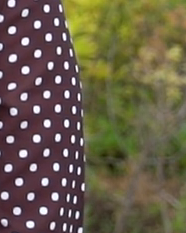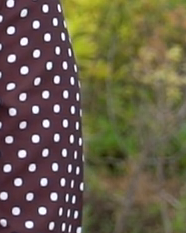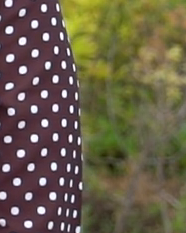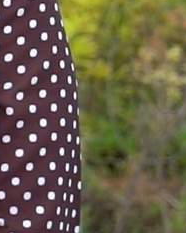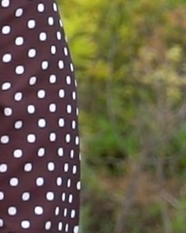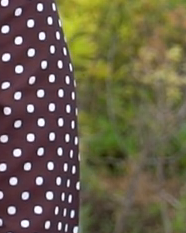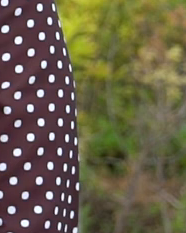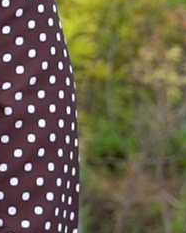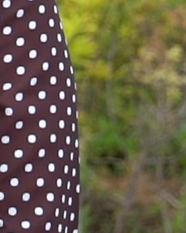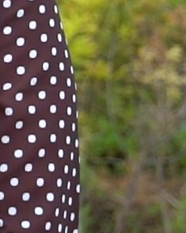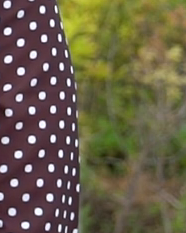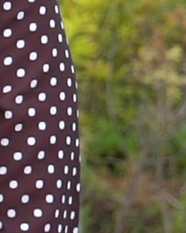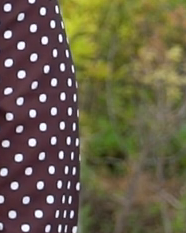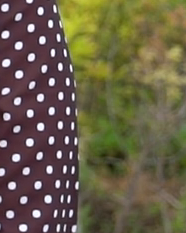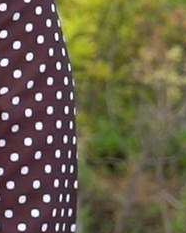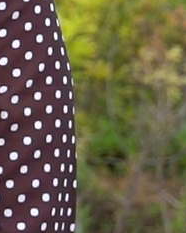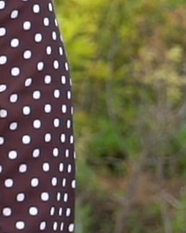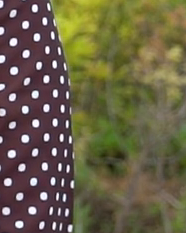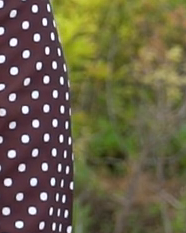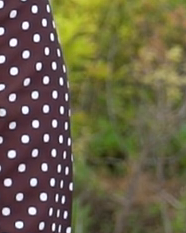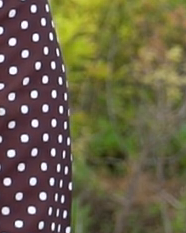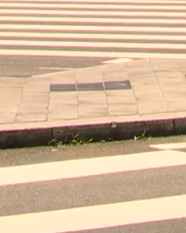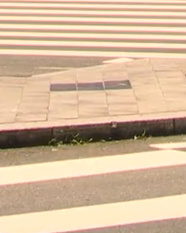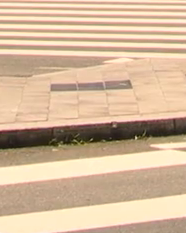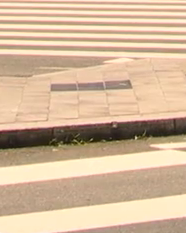피해를 막기 위해 총력을 기울일 예정입니다.